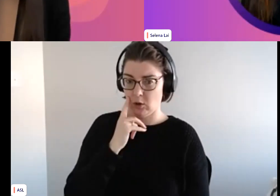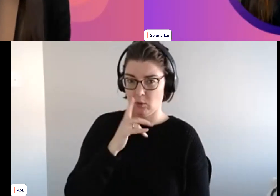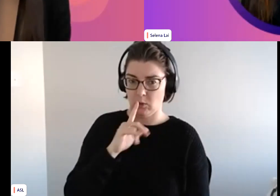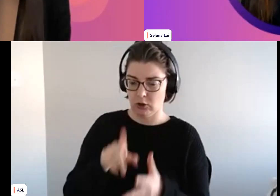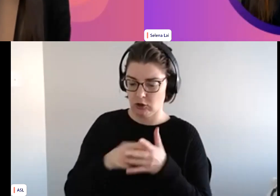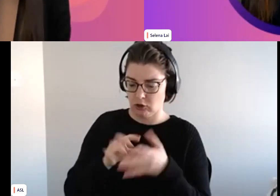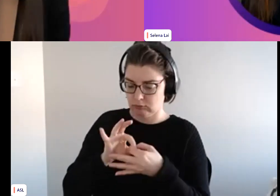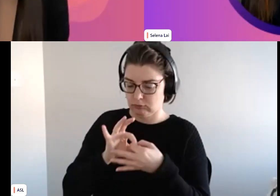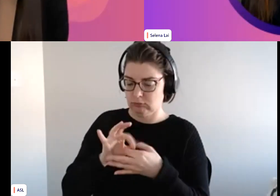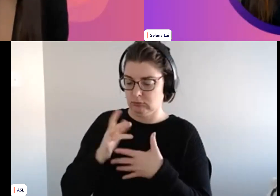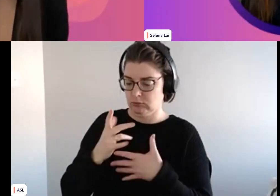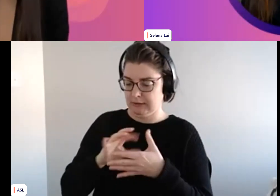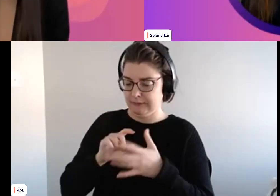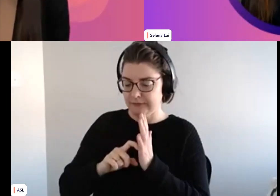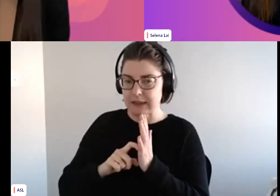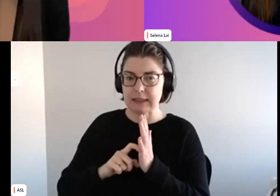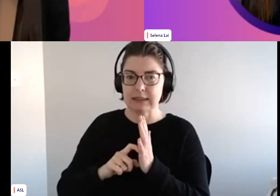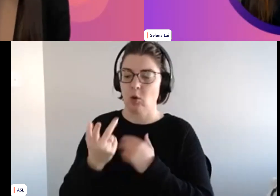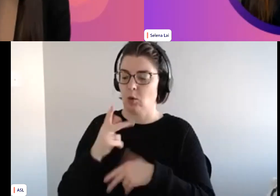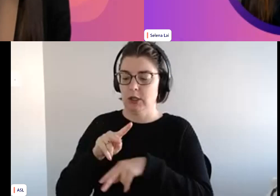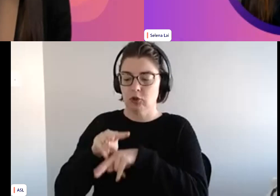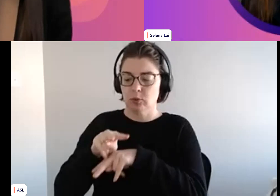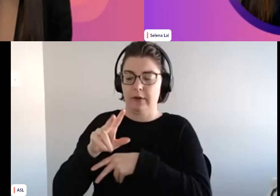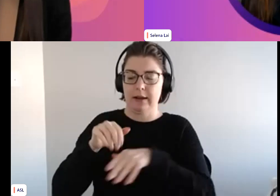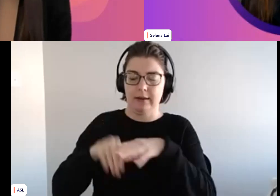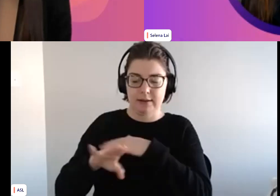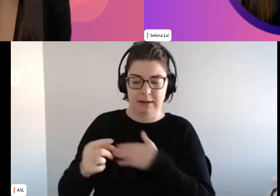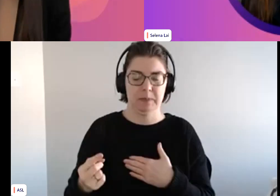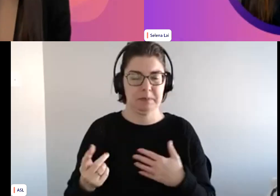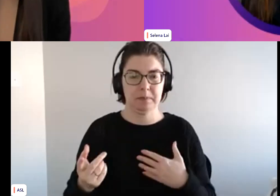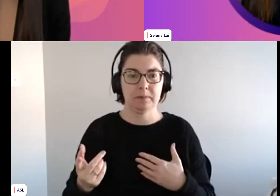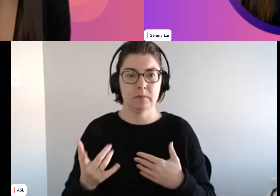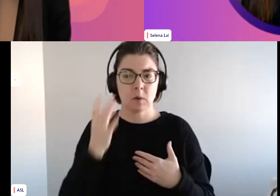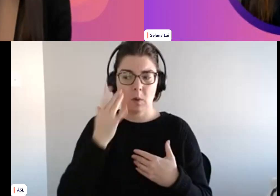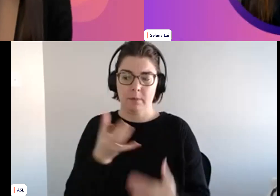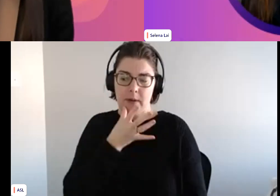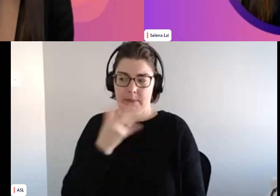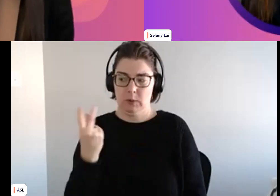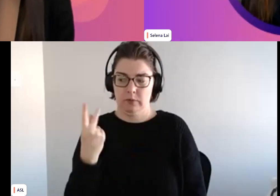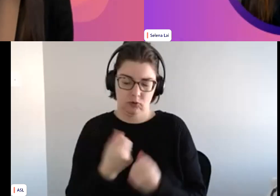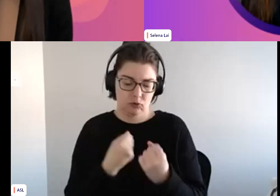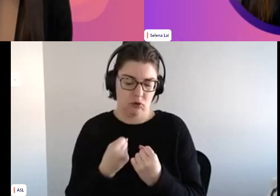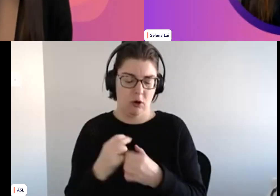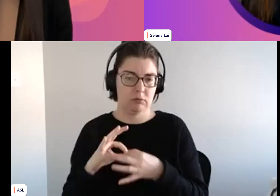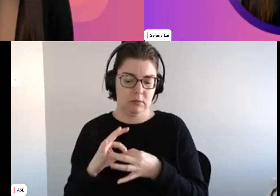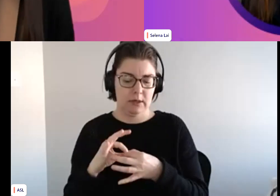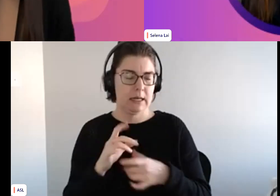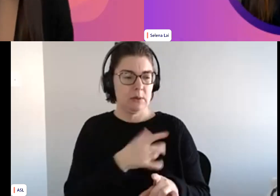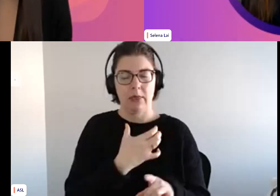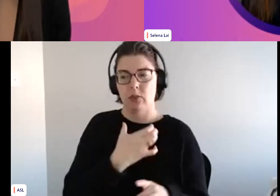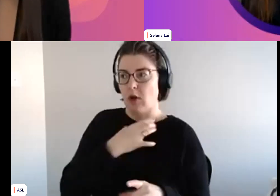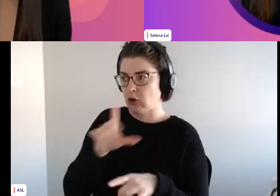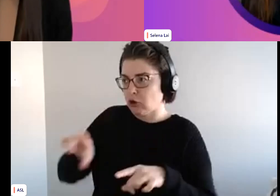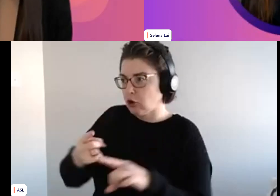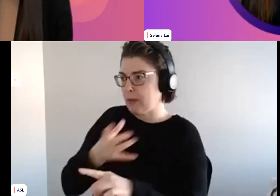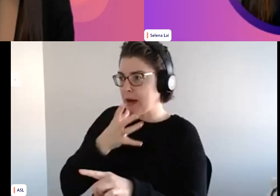ailleurs pendant toute ma jeunesse toute mon enfance il n'a jamais voulu réparer le torfait avec ma